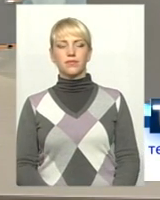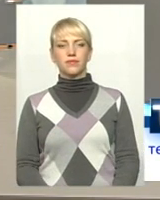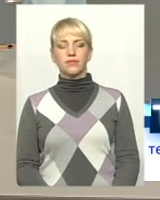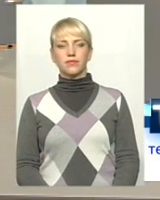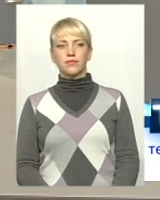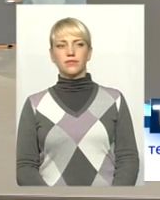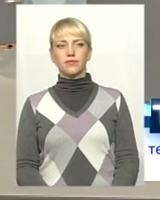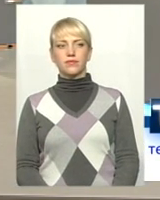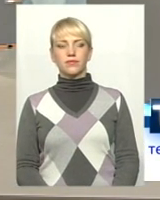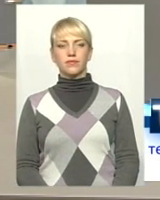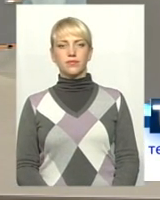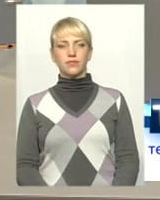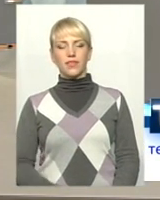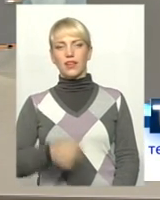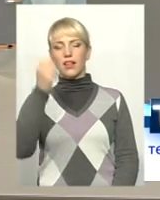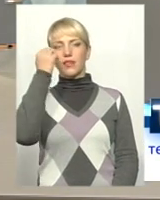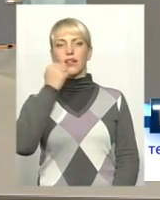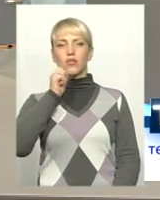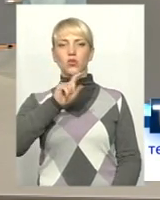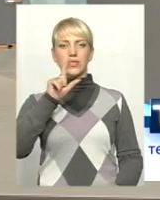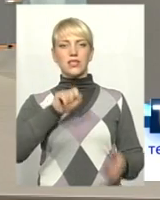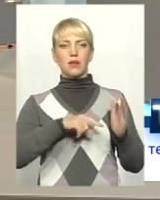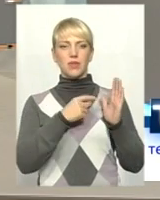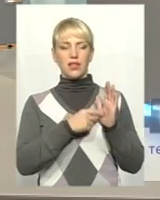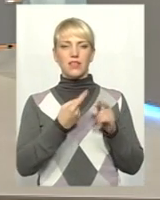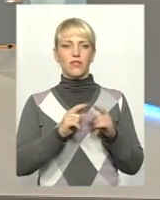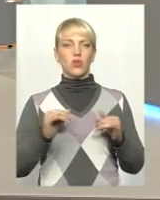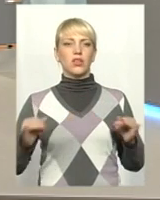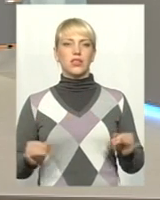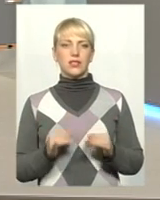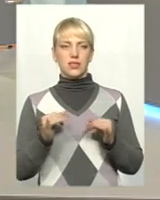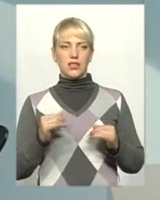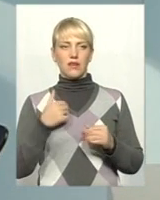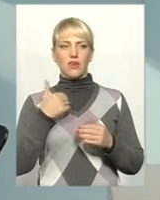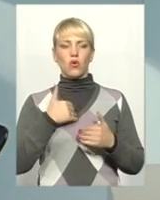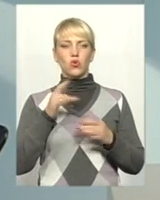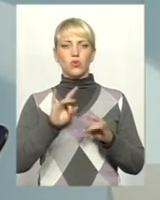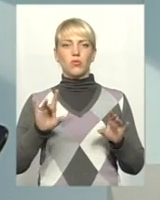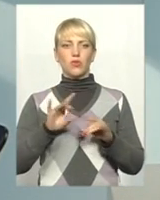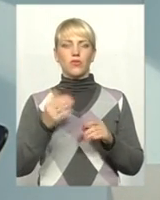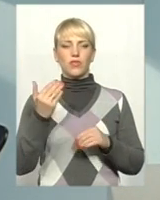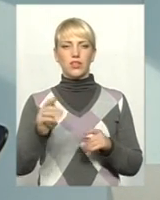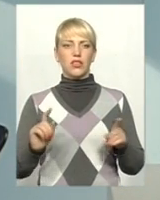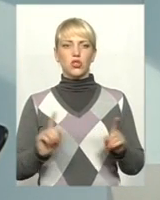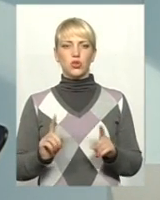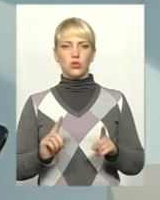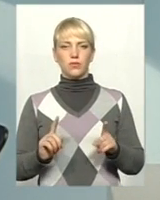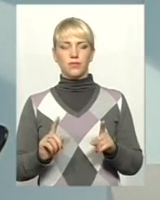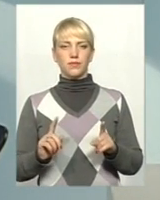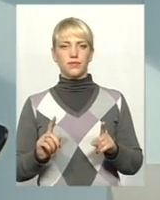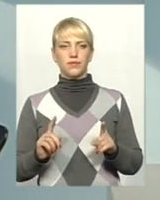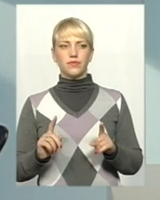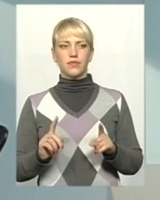Дякую за запитання. Дякую за запитання. Воно дуже цікаве. Я хочу вас проінформувати, що